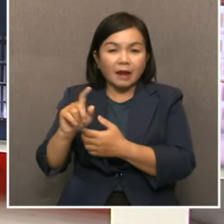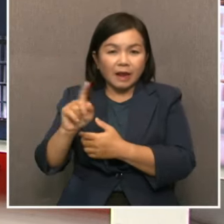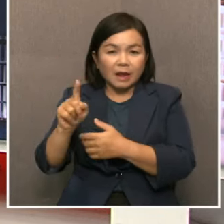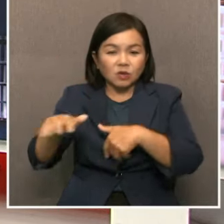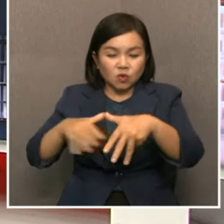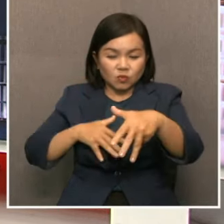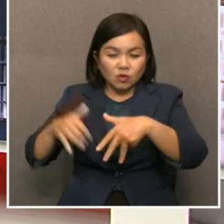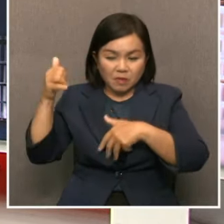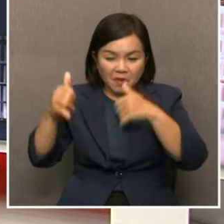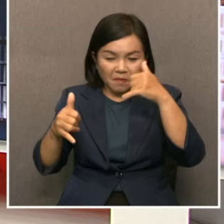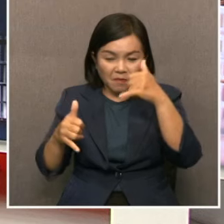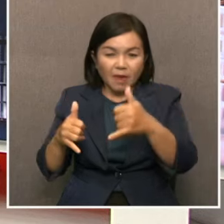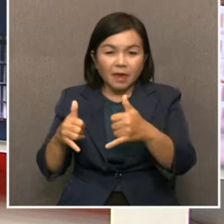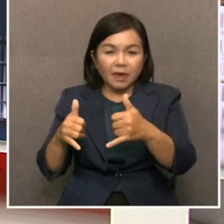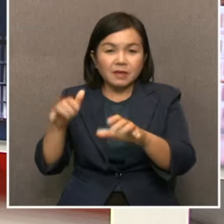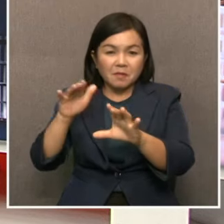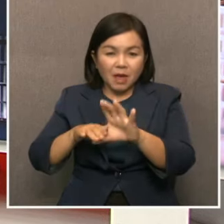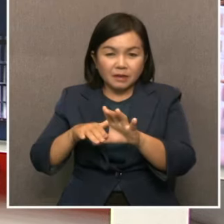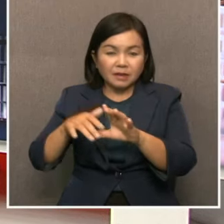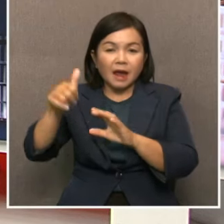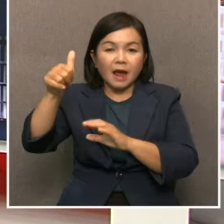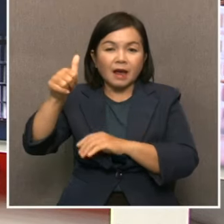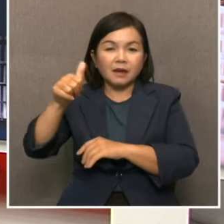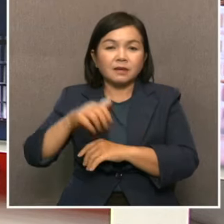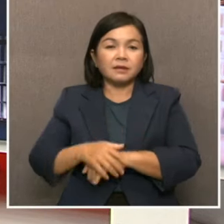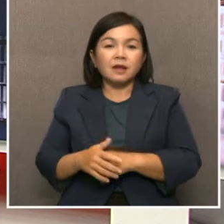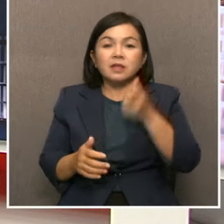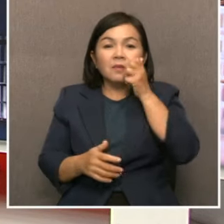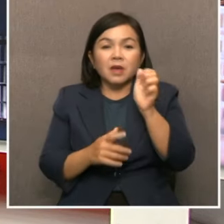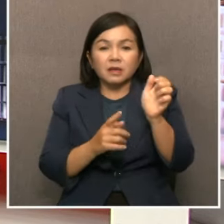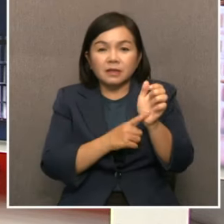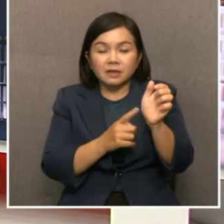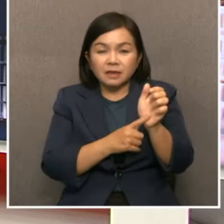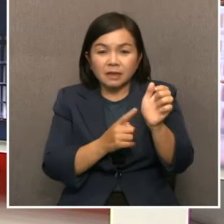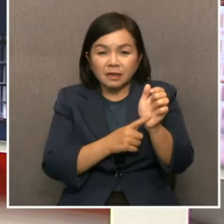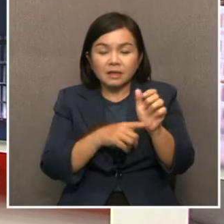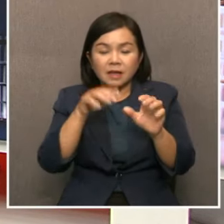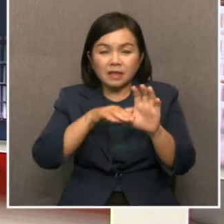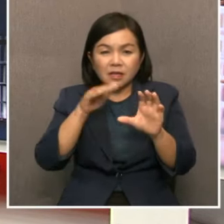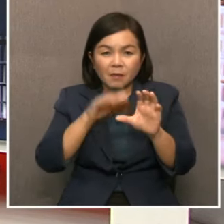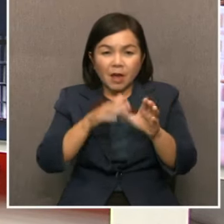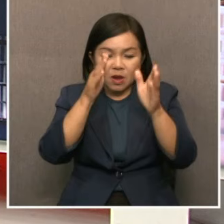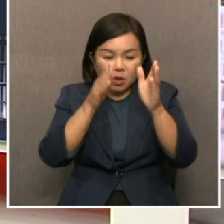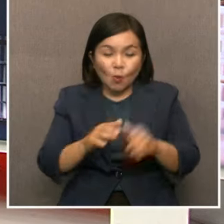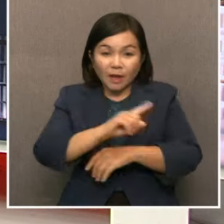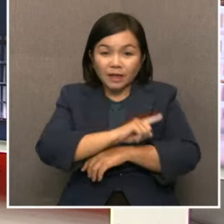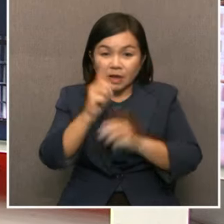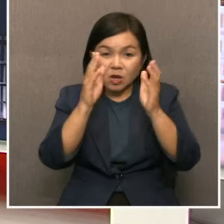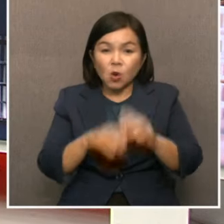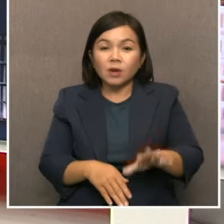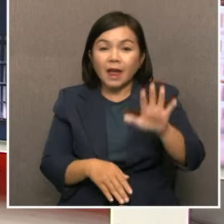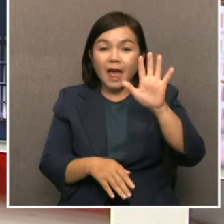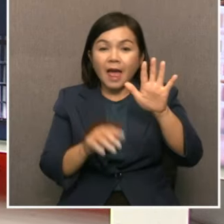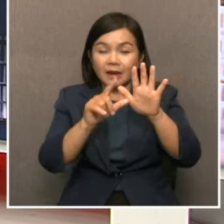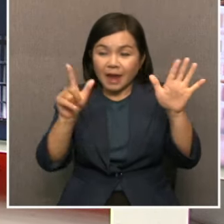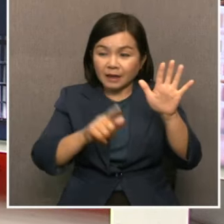ให้บริการประชาชนเพิ่มเติมนะคะในแต่ละวันค่ะแอปพลิเคชันทางรัฐรองรับการลงทะเบียนได้5ล้านคนต่อวันนะคะและสำหรับ